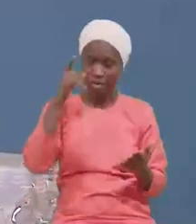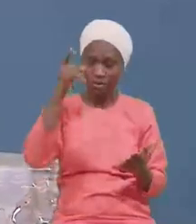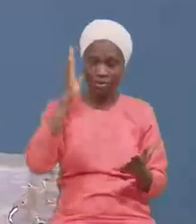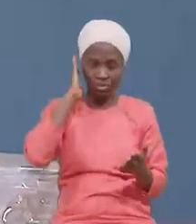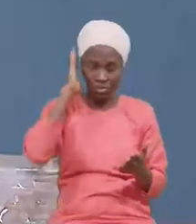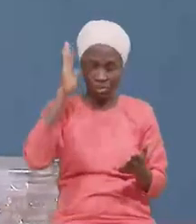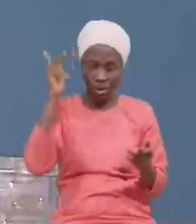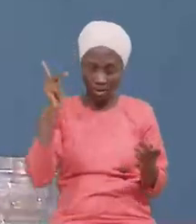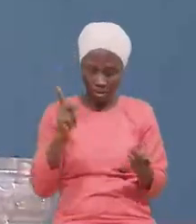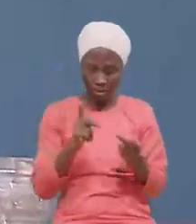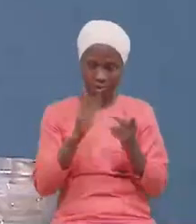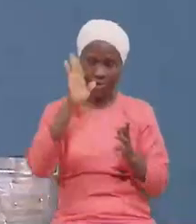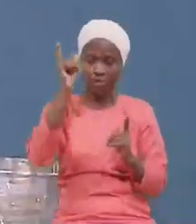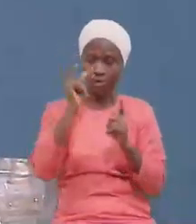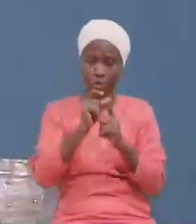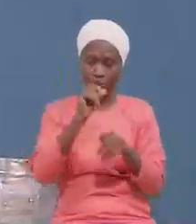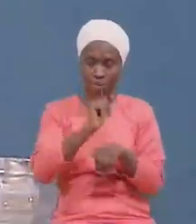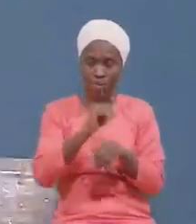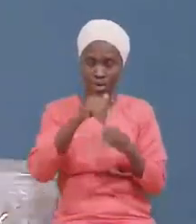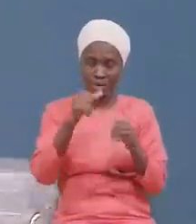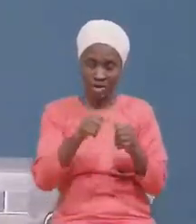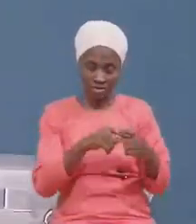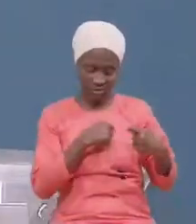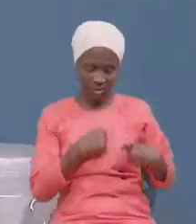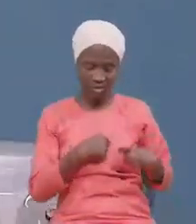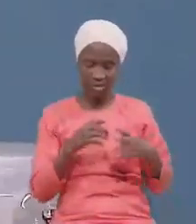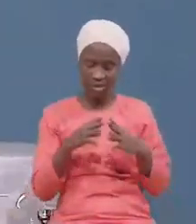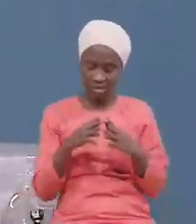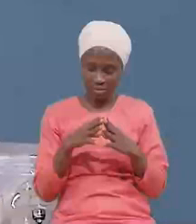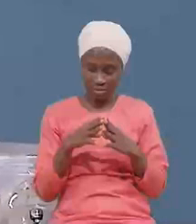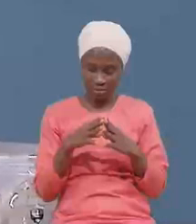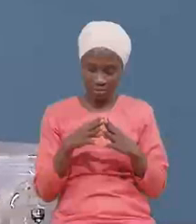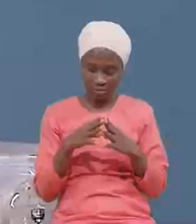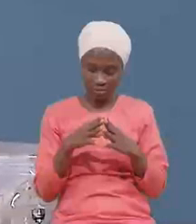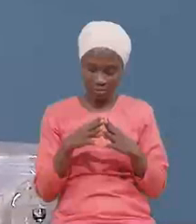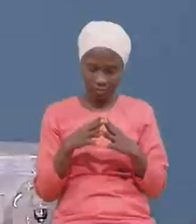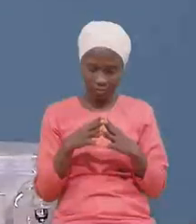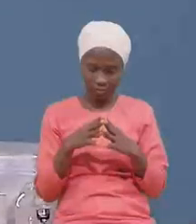Et tu vas accomplir ton œuvre dans chaque cœur.